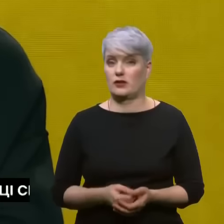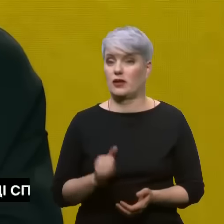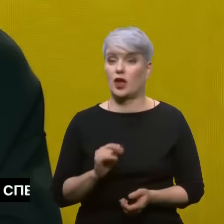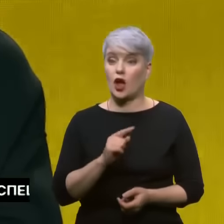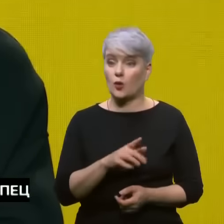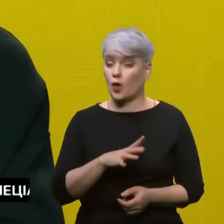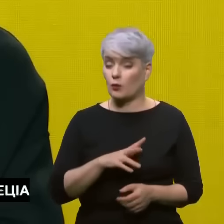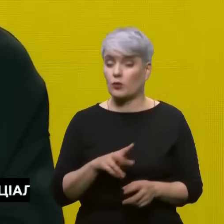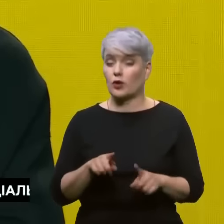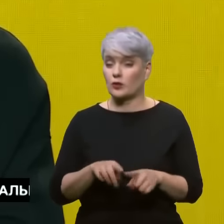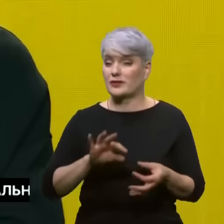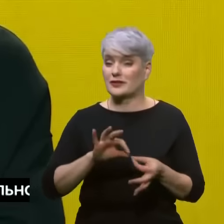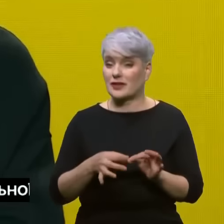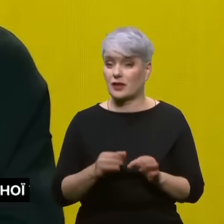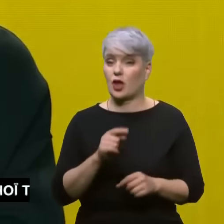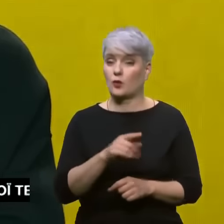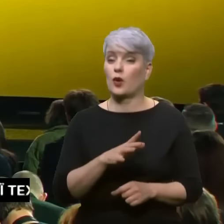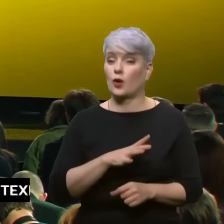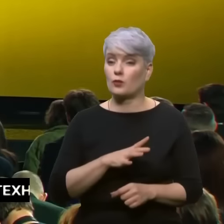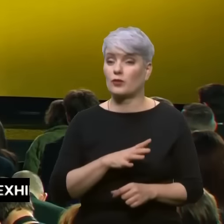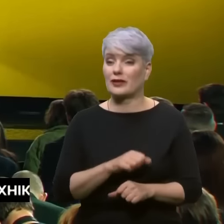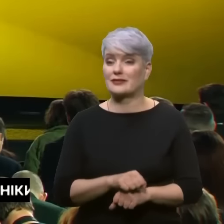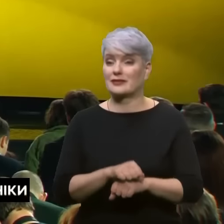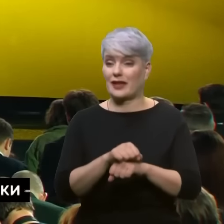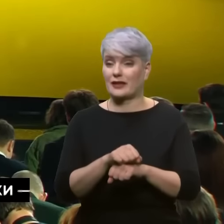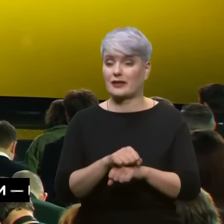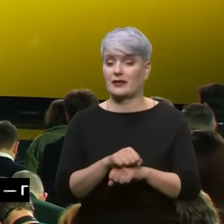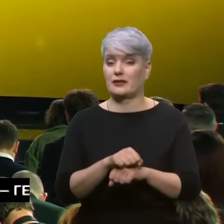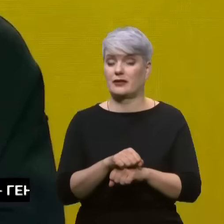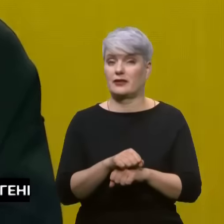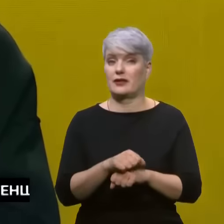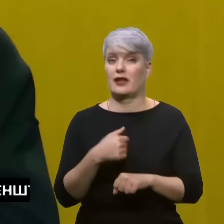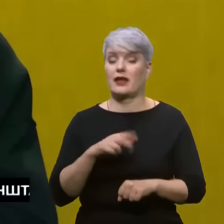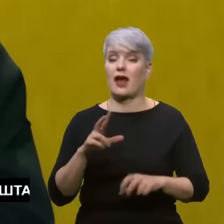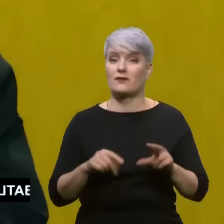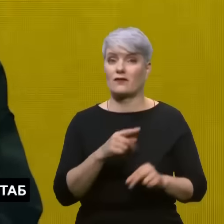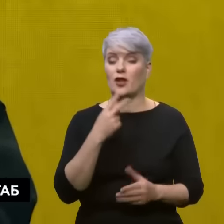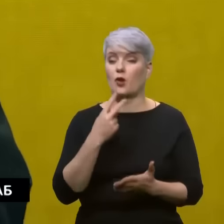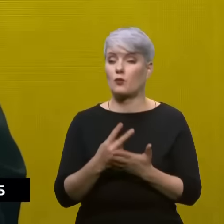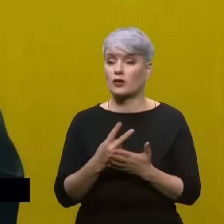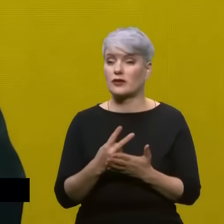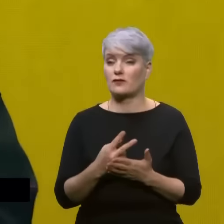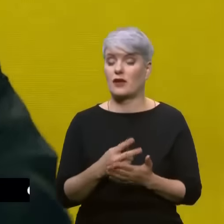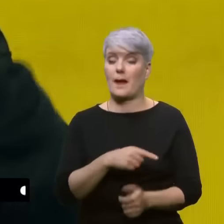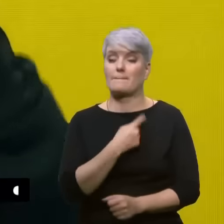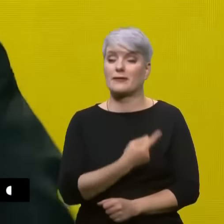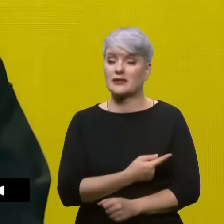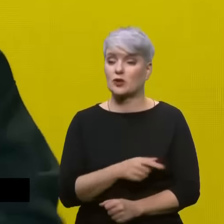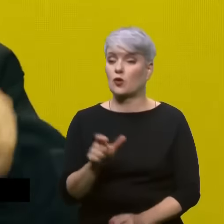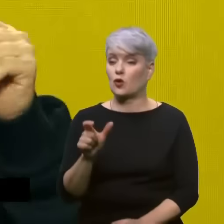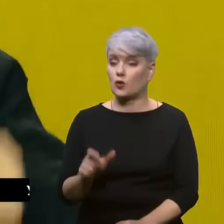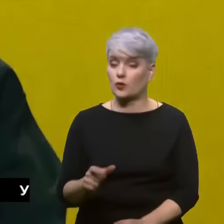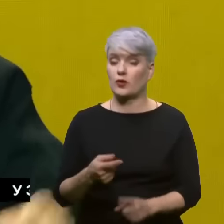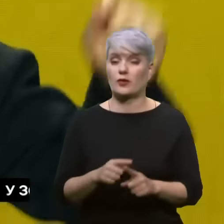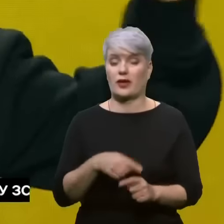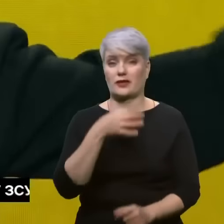нього були такі складнощі. У нього були страйки. Я вважаю, він показав прояв міцної людини,